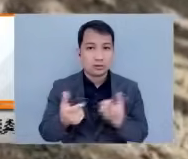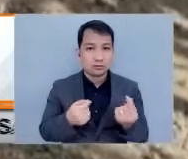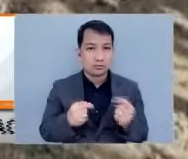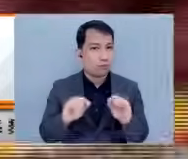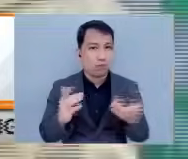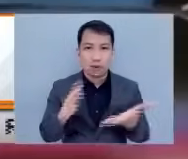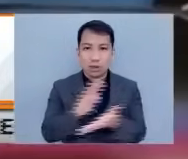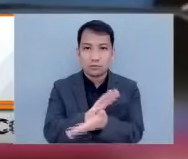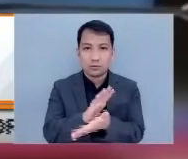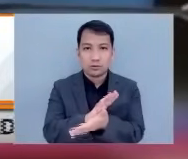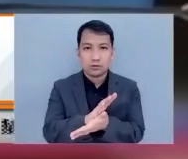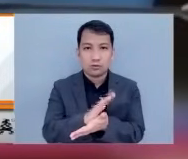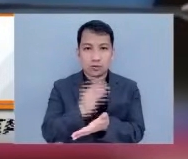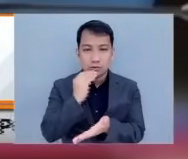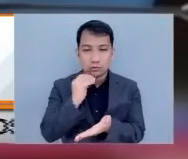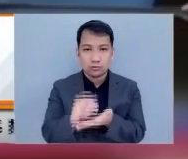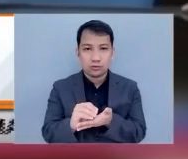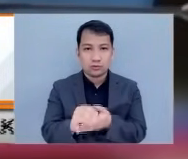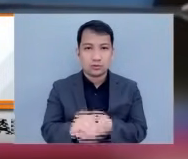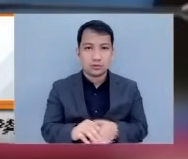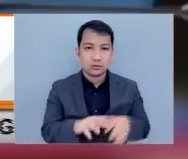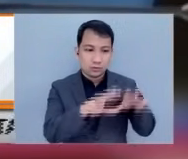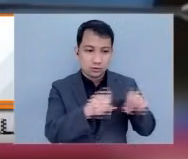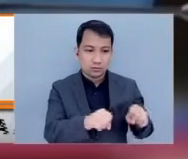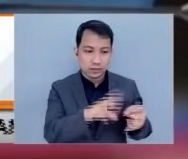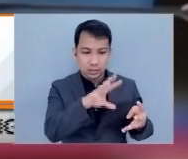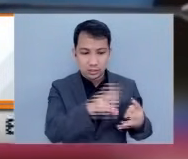arrest. Inaresto ninyo yung apat na suspects.